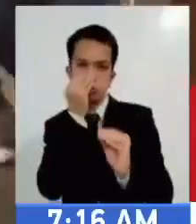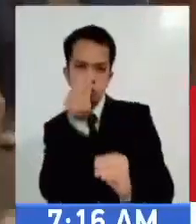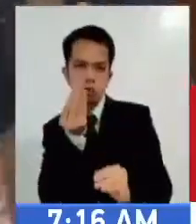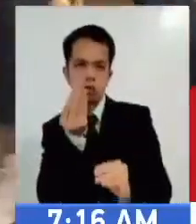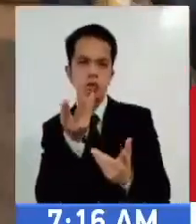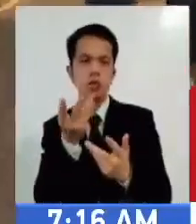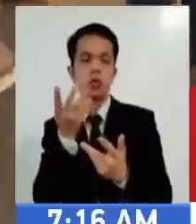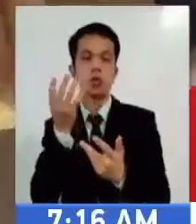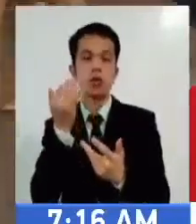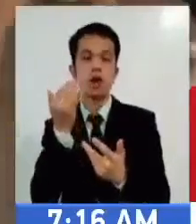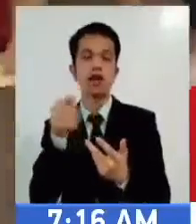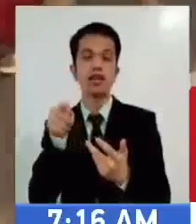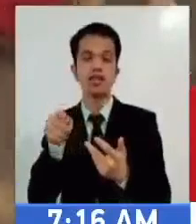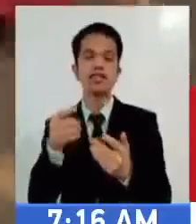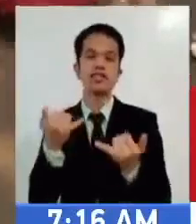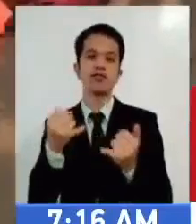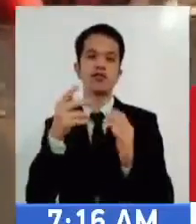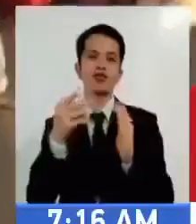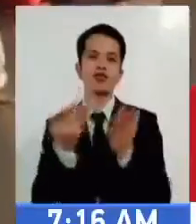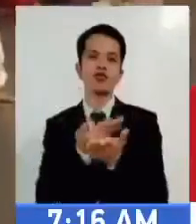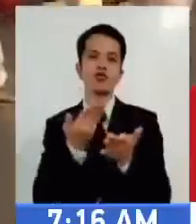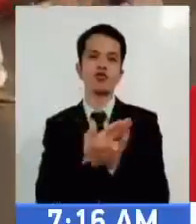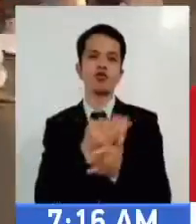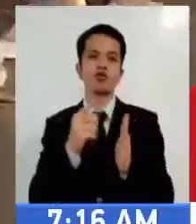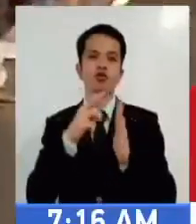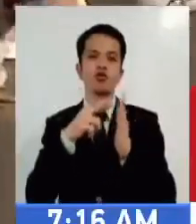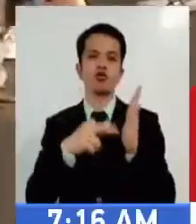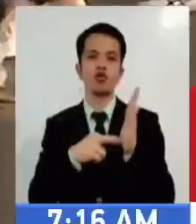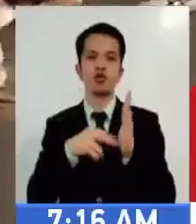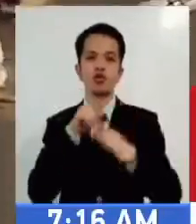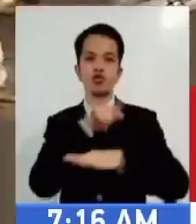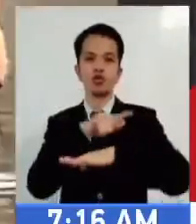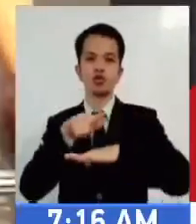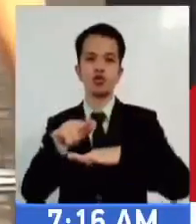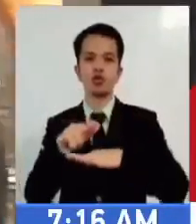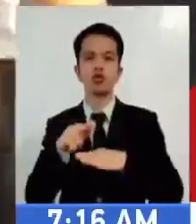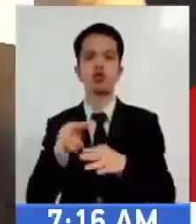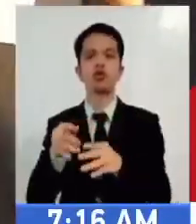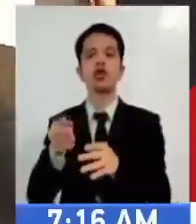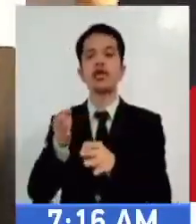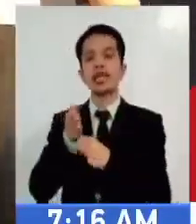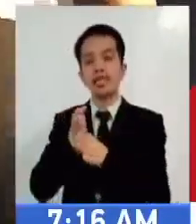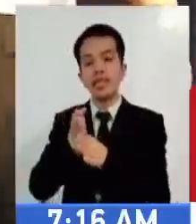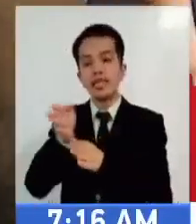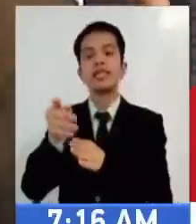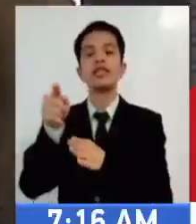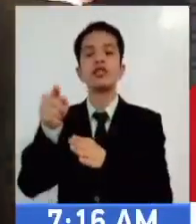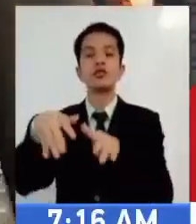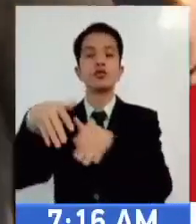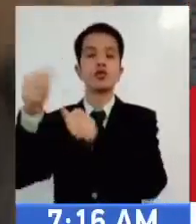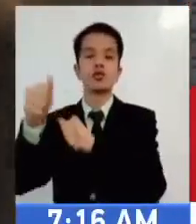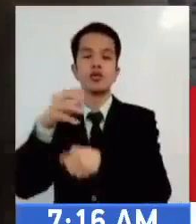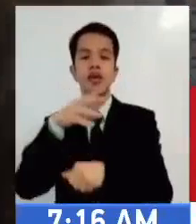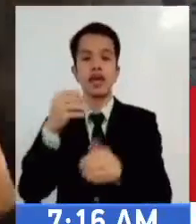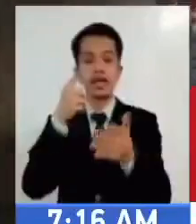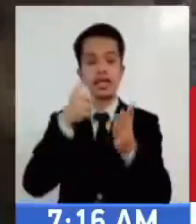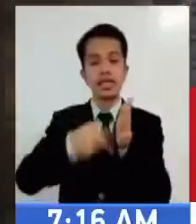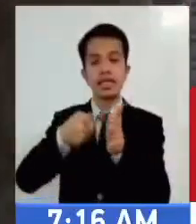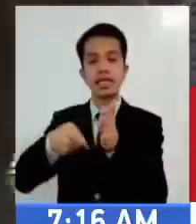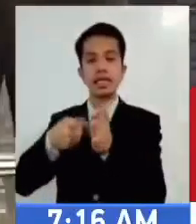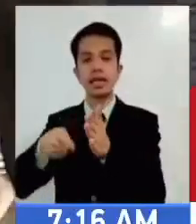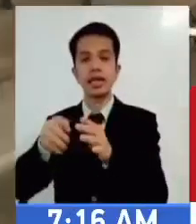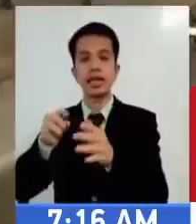ng paliparan noong nakaraang mga linggo na diretso na ang pasok sa departure area at sa check-in counters at boarding gates na lang isagawa ang